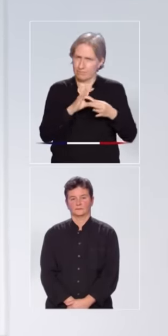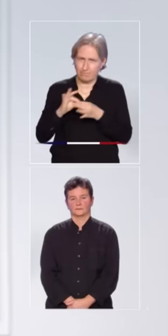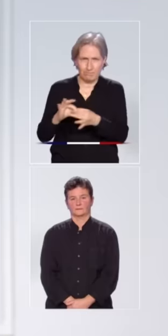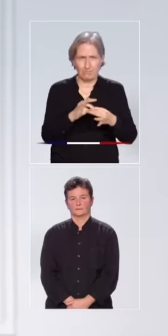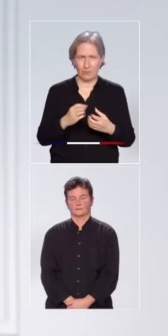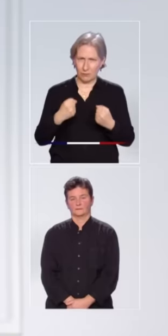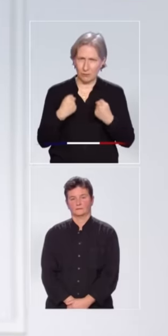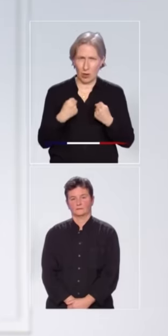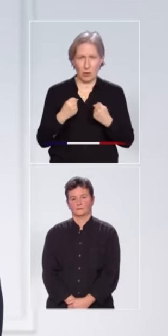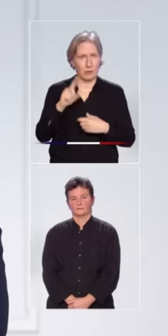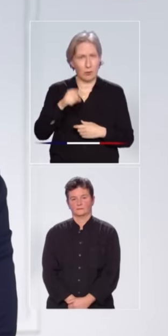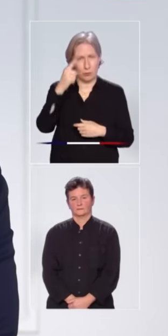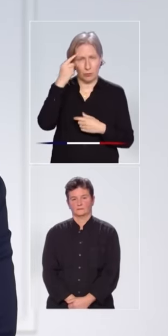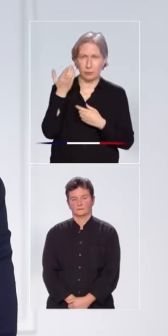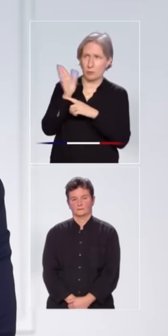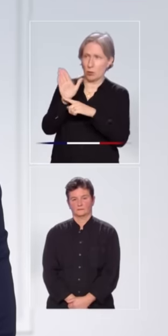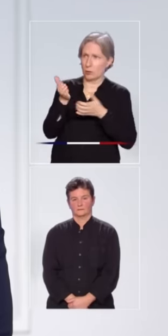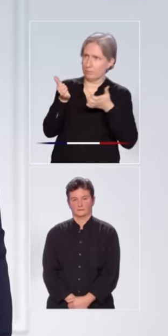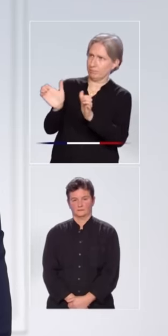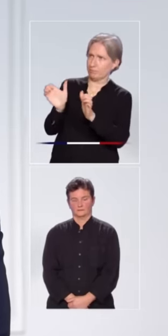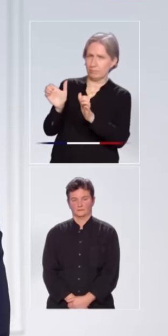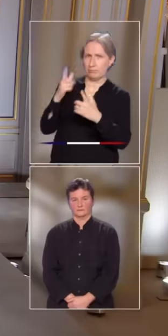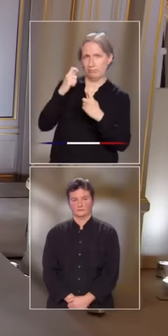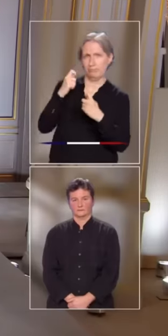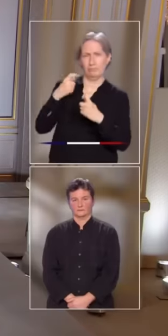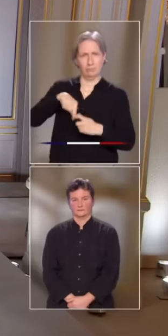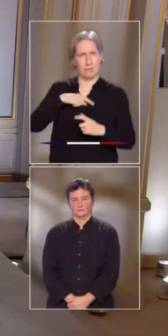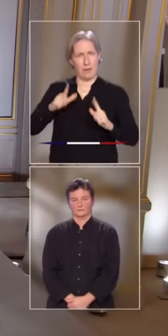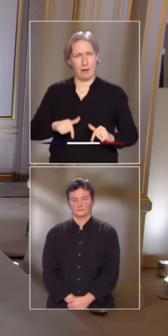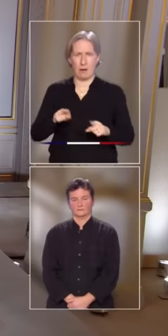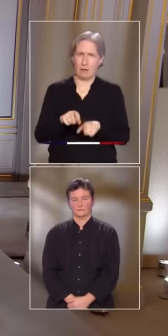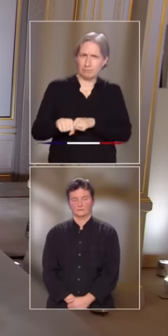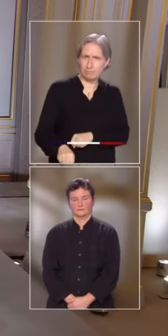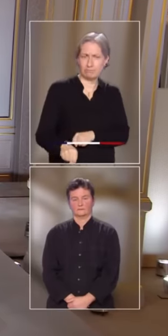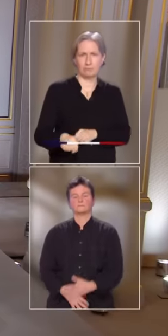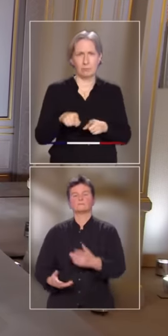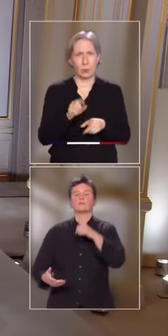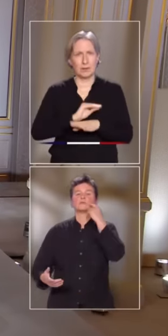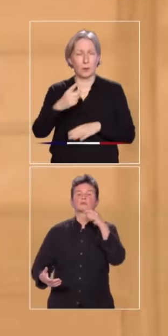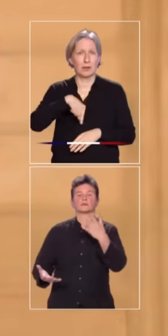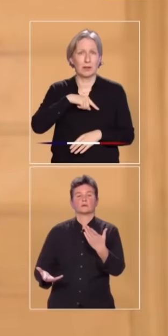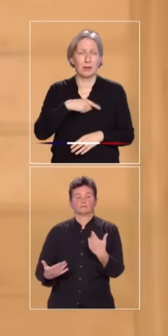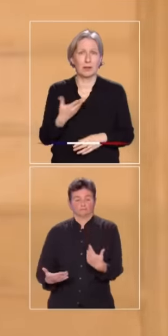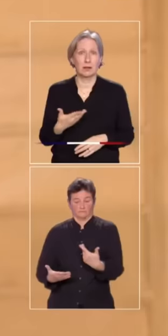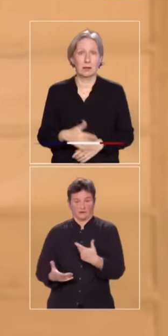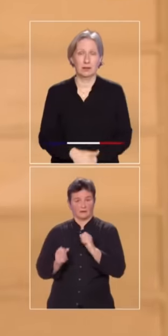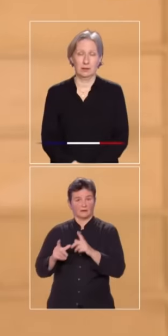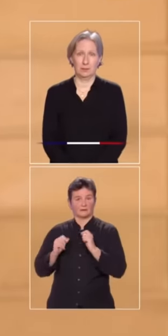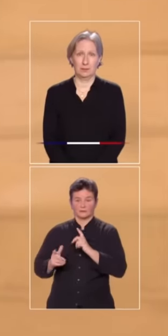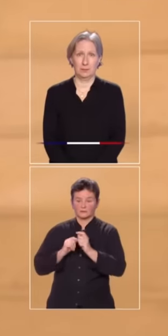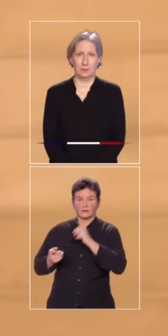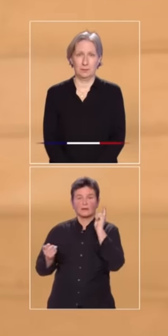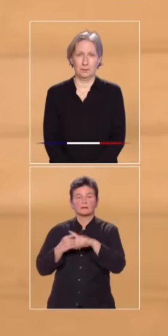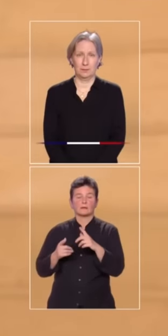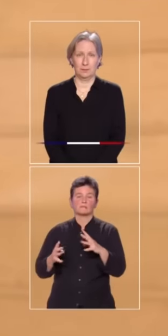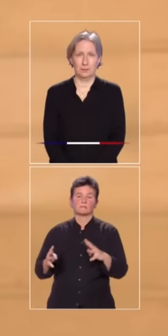fort. C'est d'être fort pour dissuader, c'est d'être fort pour résister, c'est d'être fort pour notre sécurité. Monsieur le Président, cet entretien est consacré à la guerre